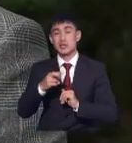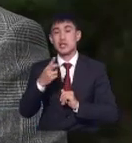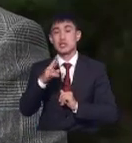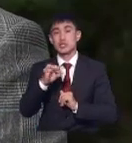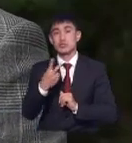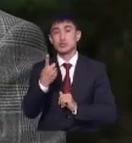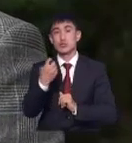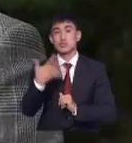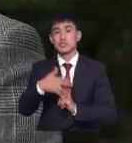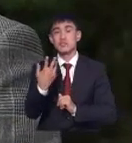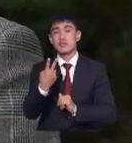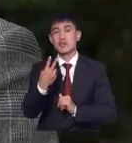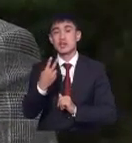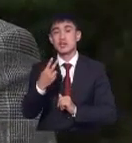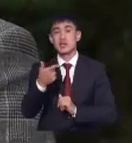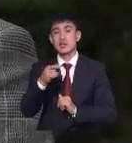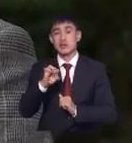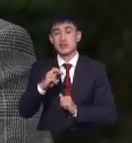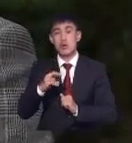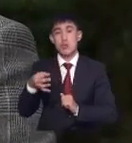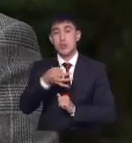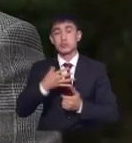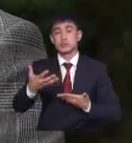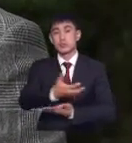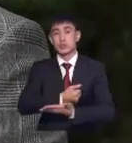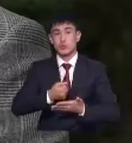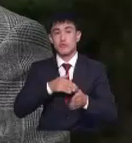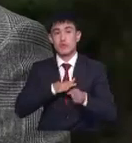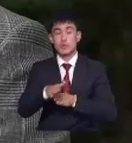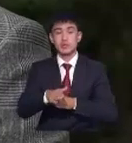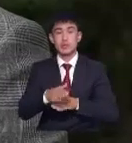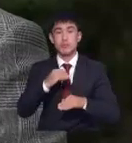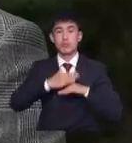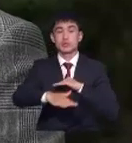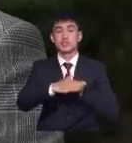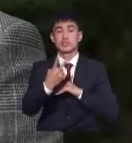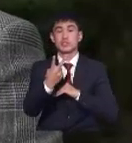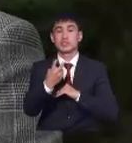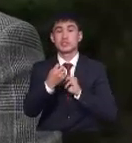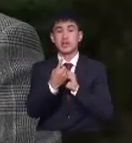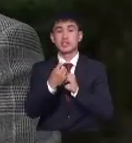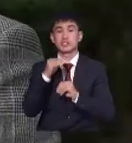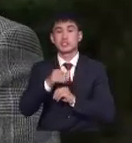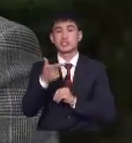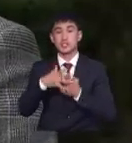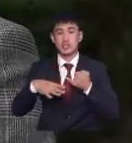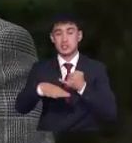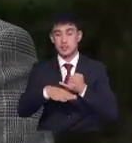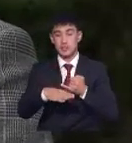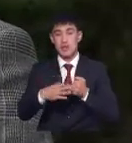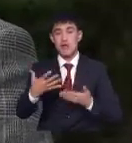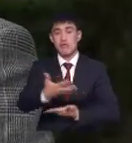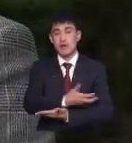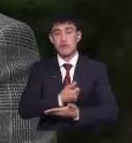152 тысячи гектаров. По области уборка зерновых культур выполнена на площади 211 тысяч гектаров.